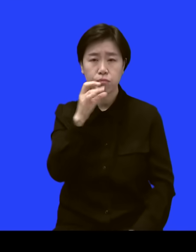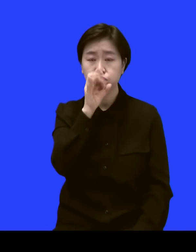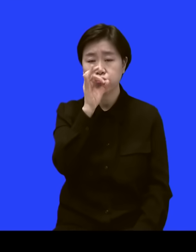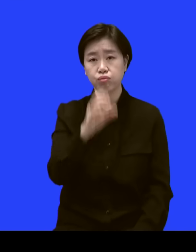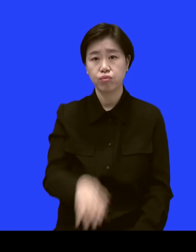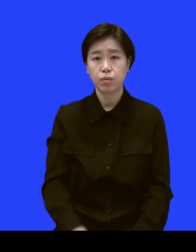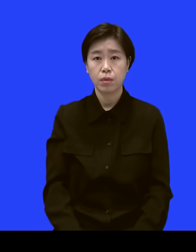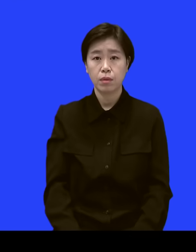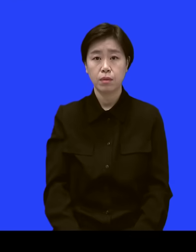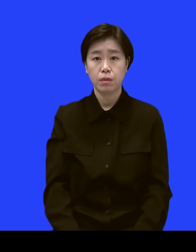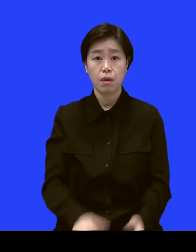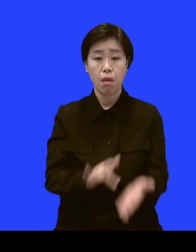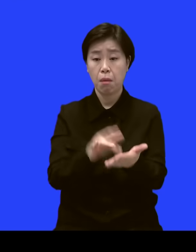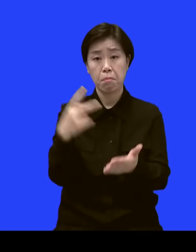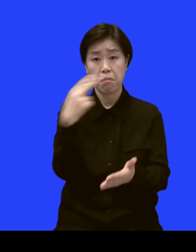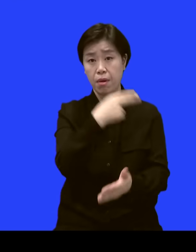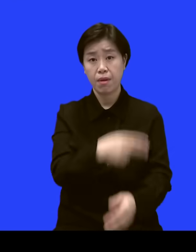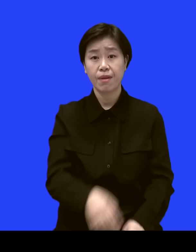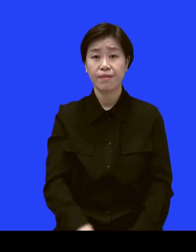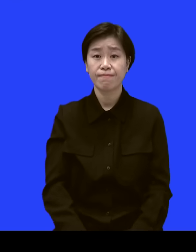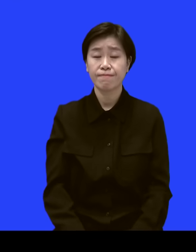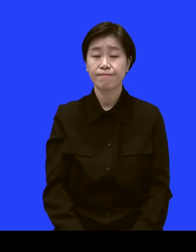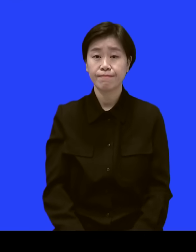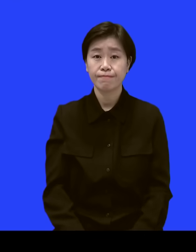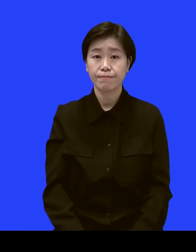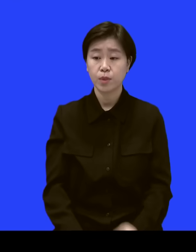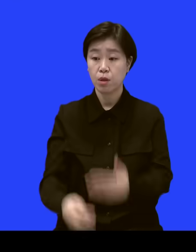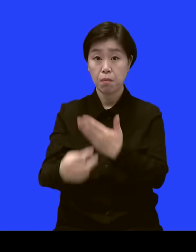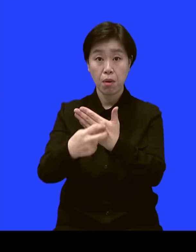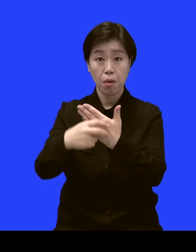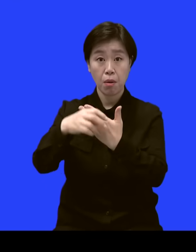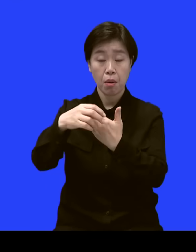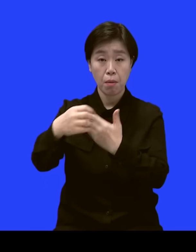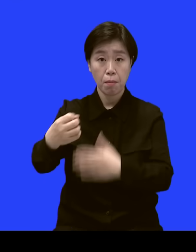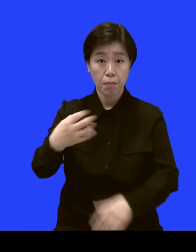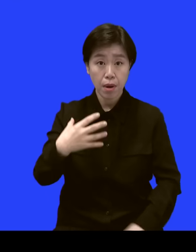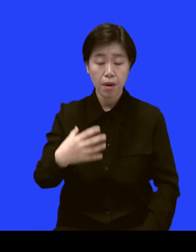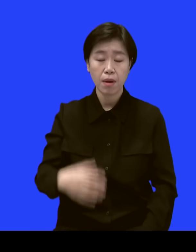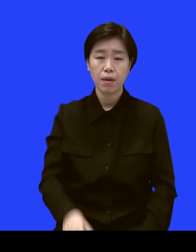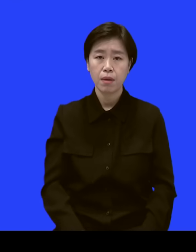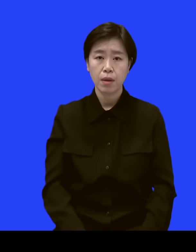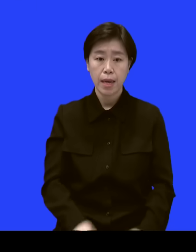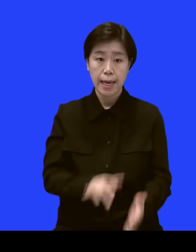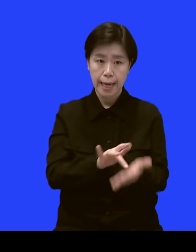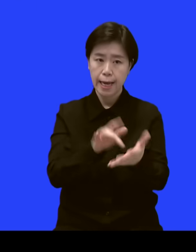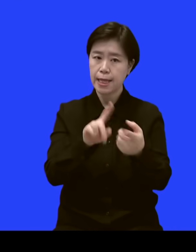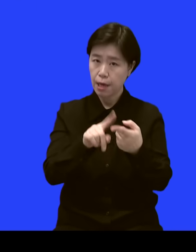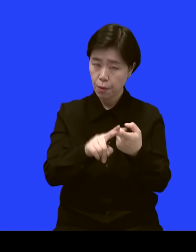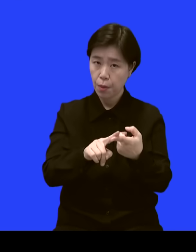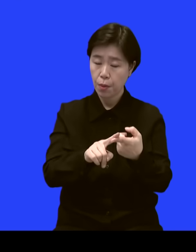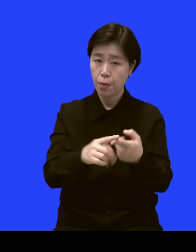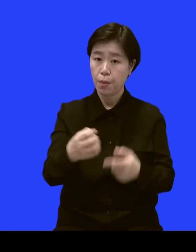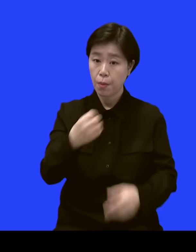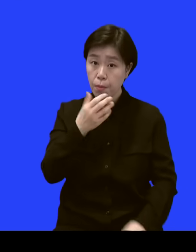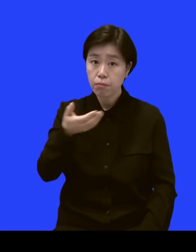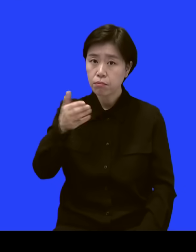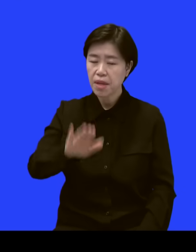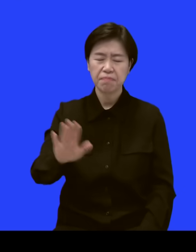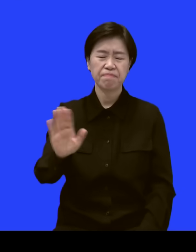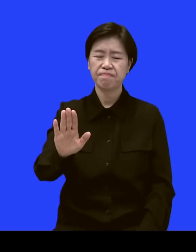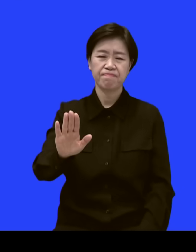약을 다 끊었어요. 네, 병원에서 절대 끊지 말라고 했는데 예. 그리고 남아 있었던